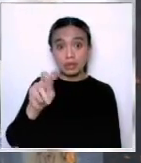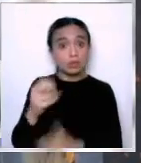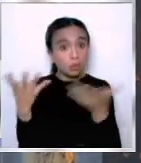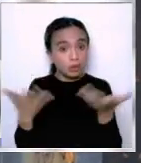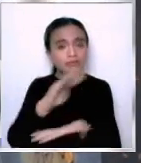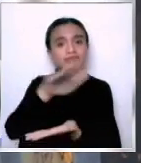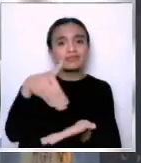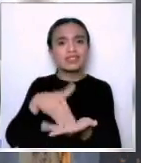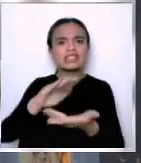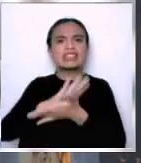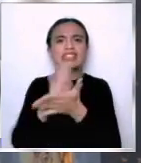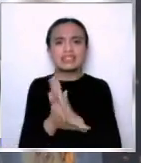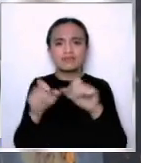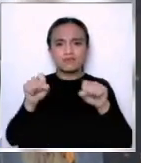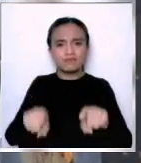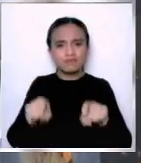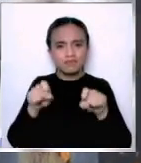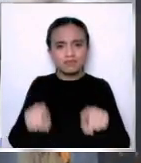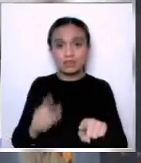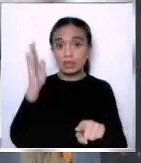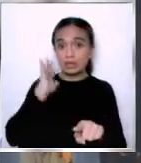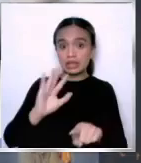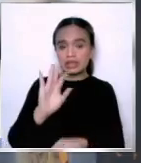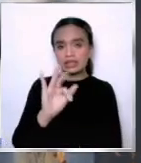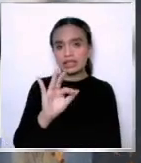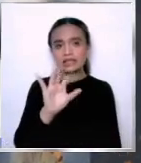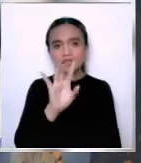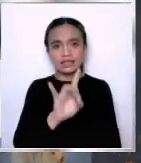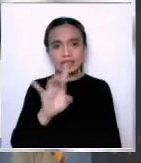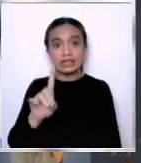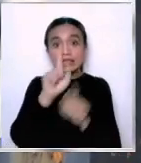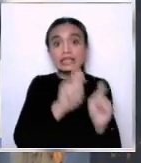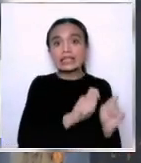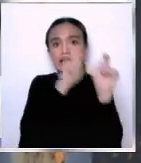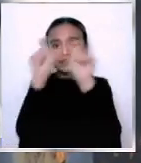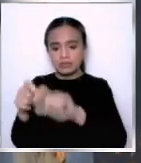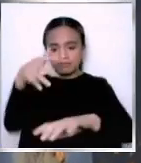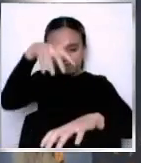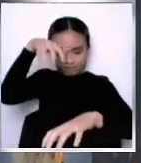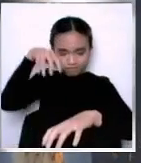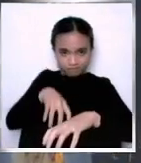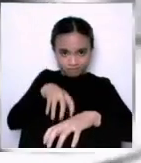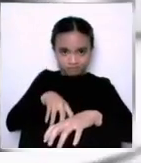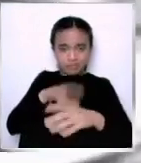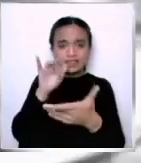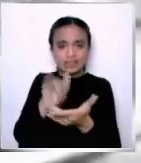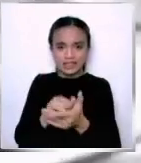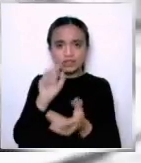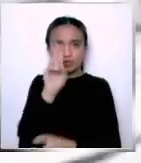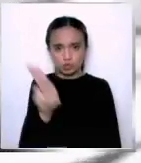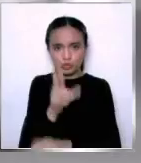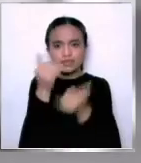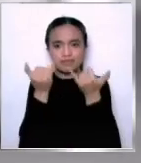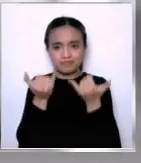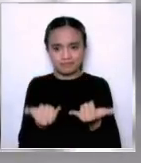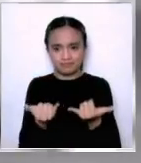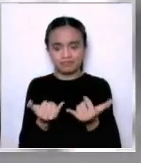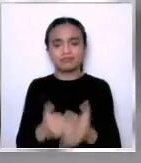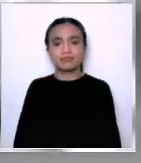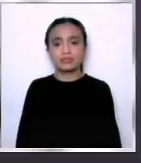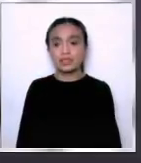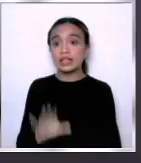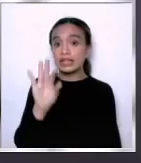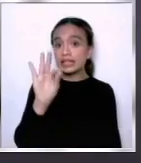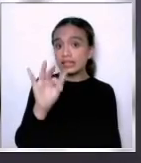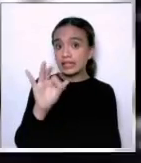district noong 1988, inilipat sa likuran ng Tutuban Station at ito na ang istasyong ginagamit natin ngayon. Taong 1945, nahinto